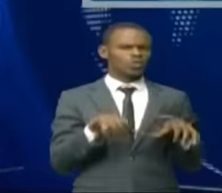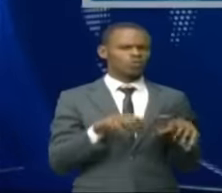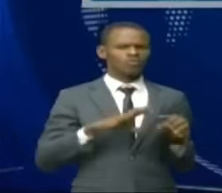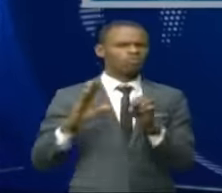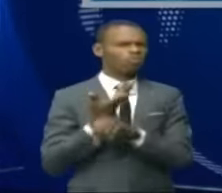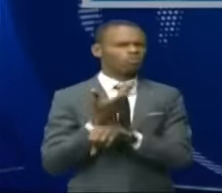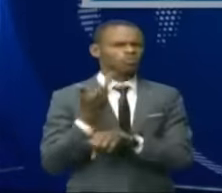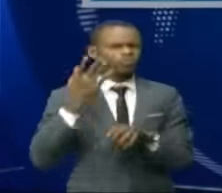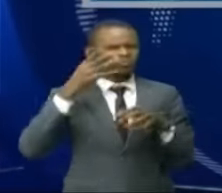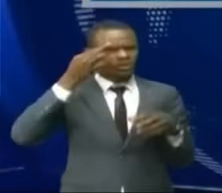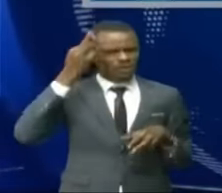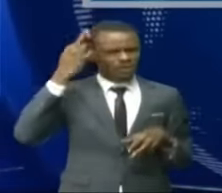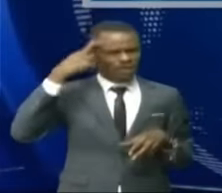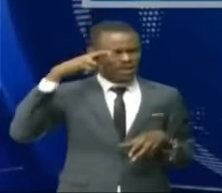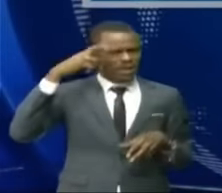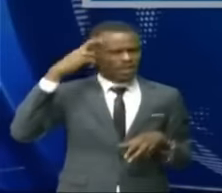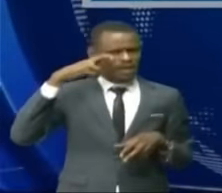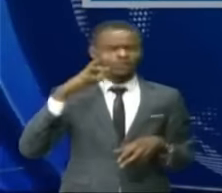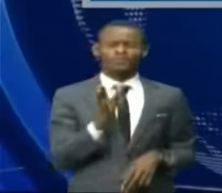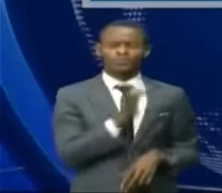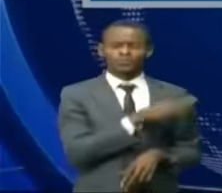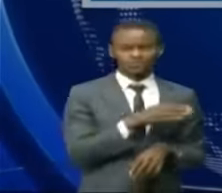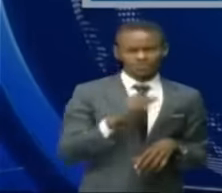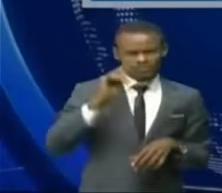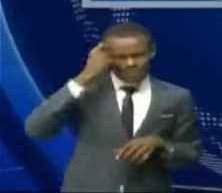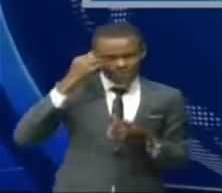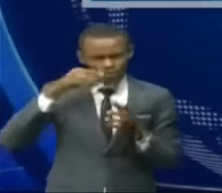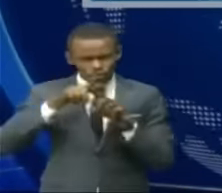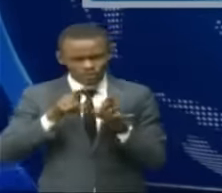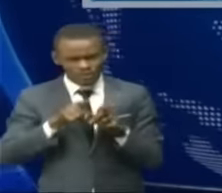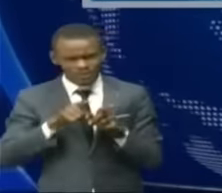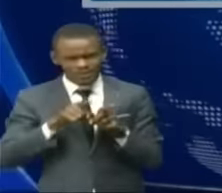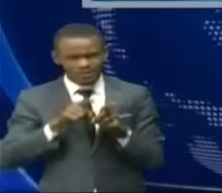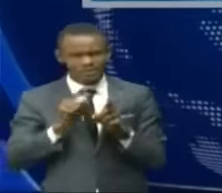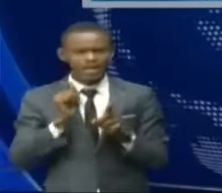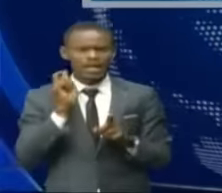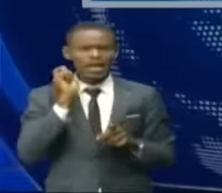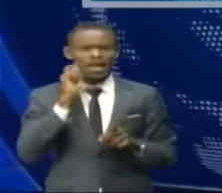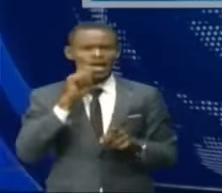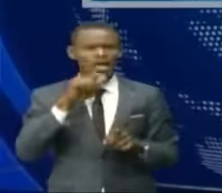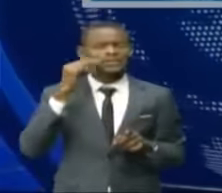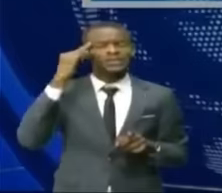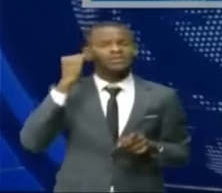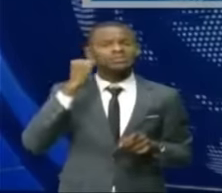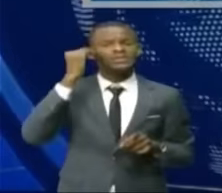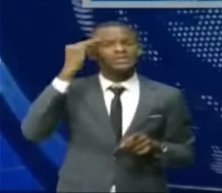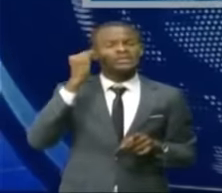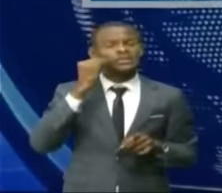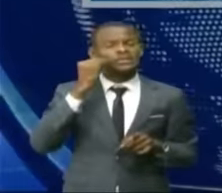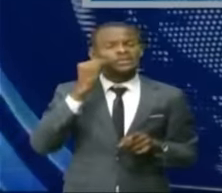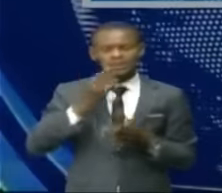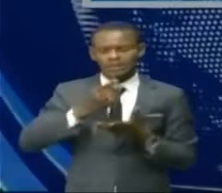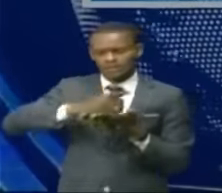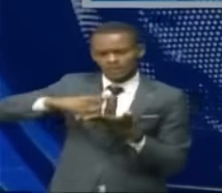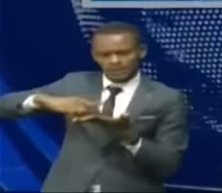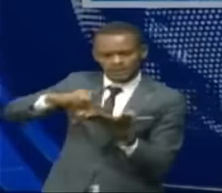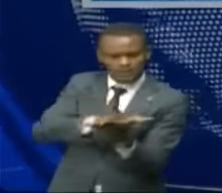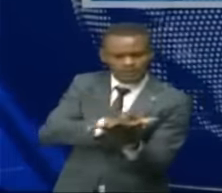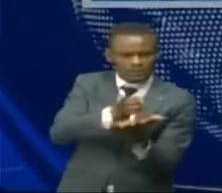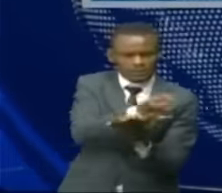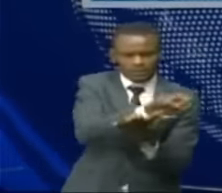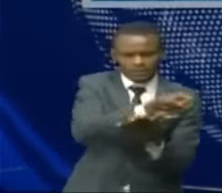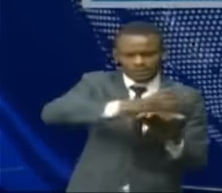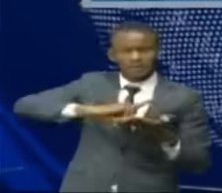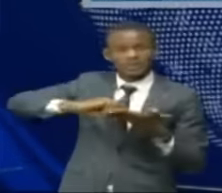aussi que l'actuel ministre de la décentralisation, considéré comme promoteur de la libéralisation effective du secteur de l'électricité en